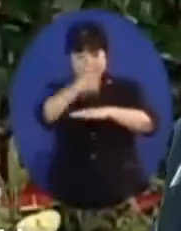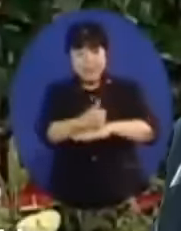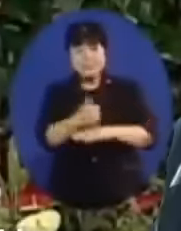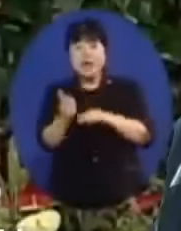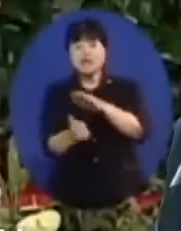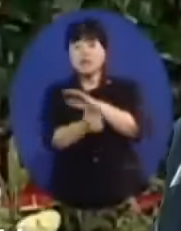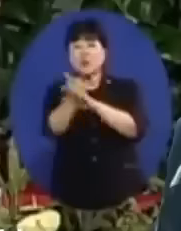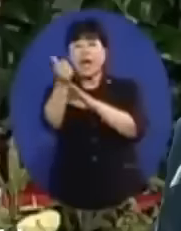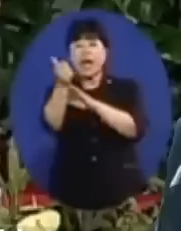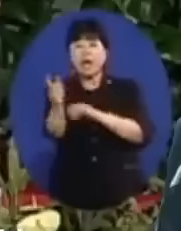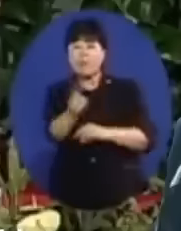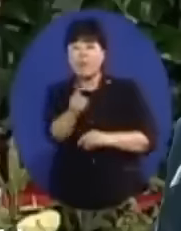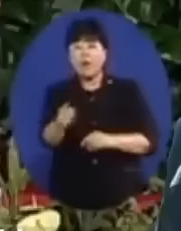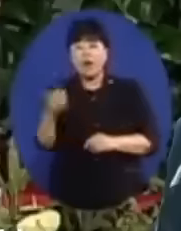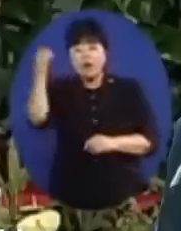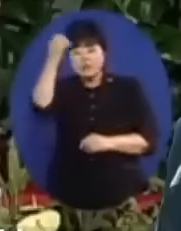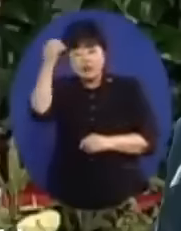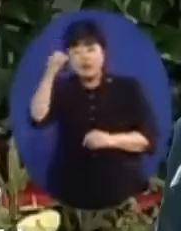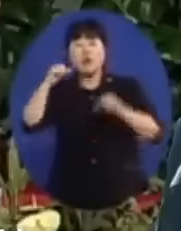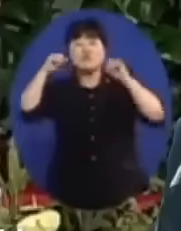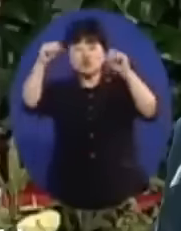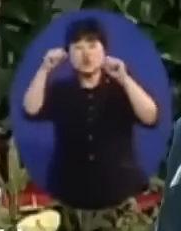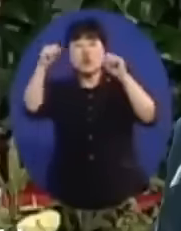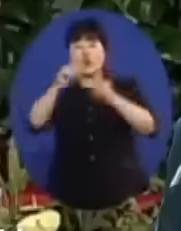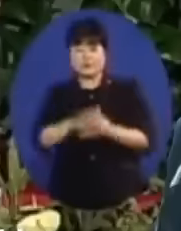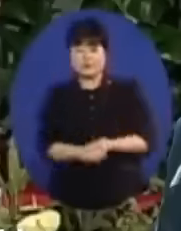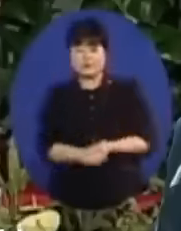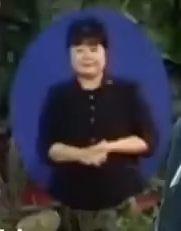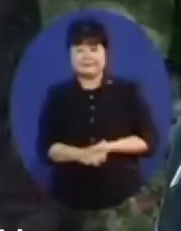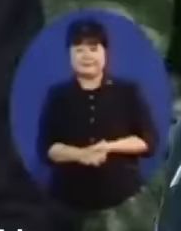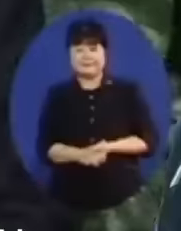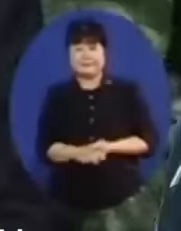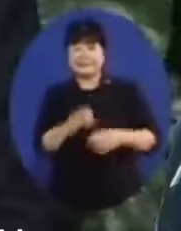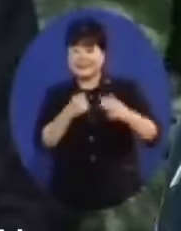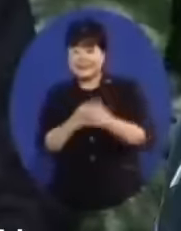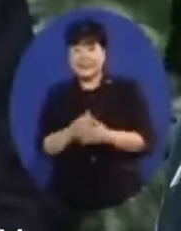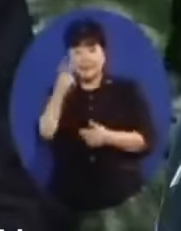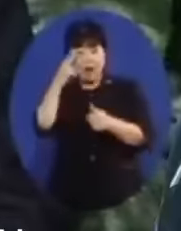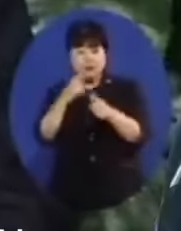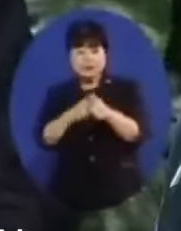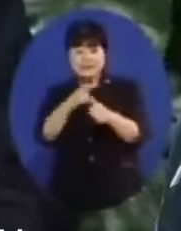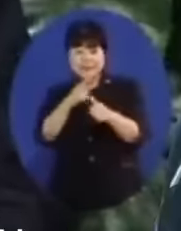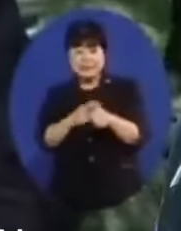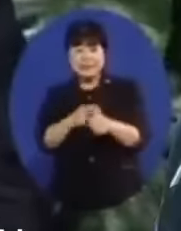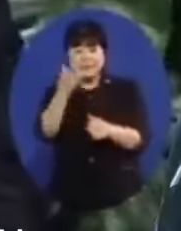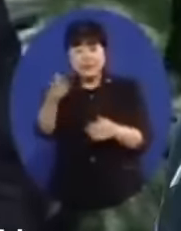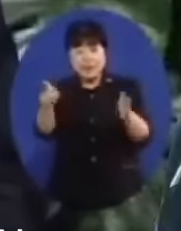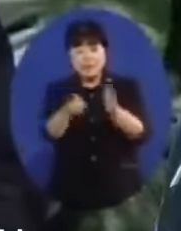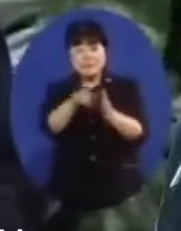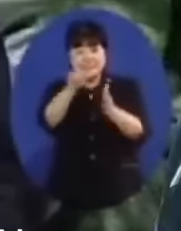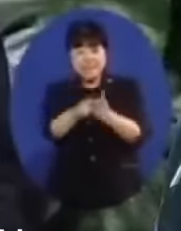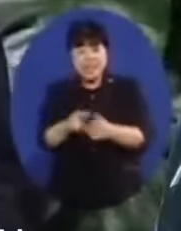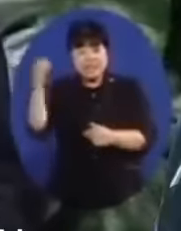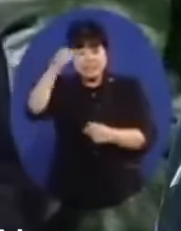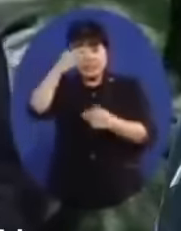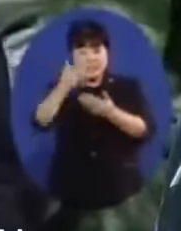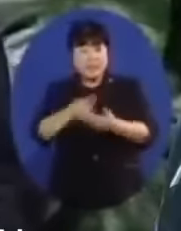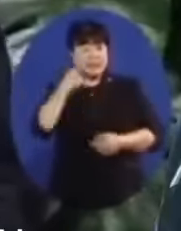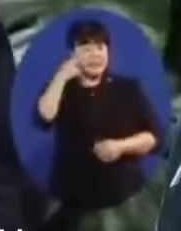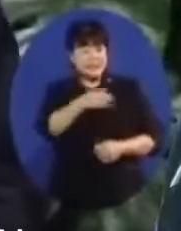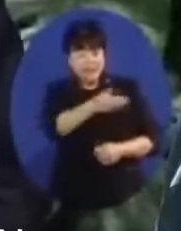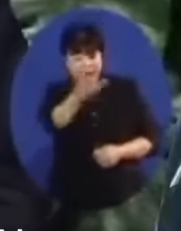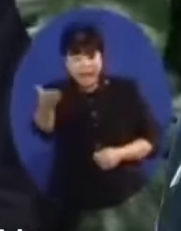소망은 성령운동인 것입니다. 그렇기 때문에 바울 선생이 너희가 믿을 때 성령을